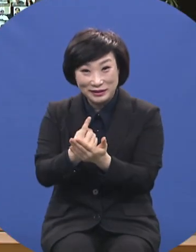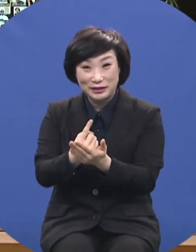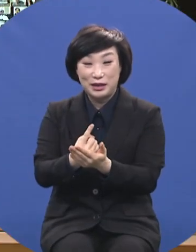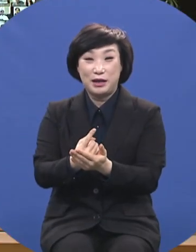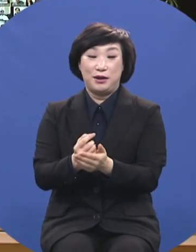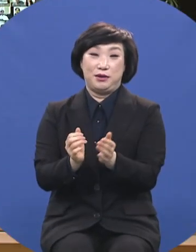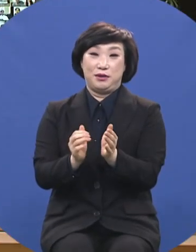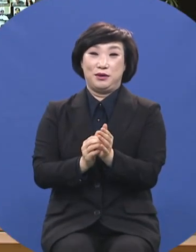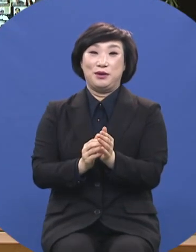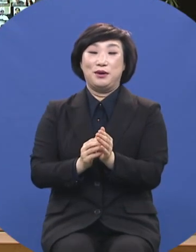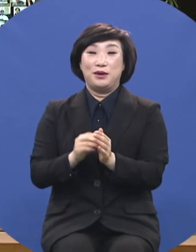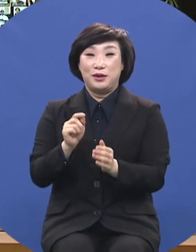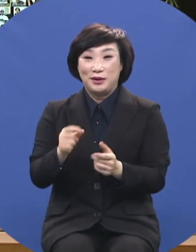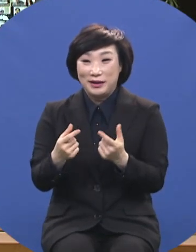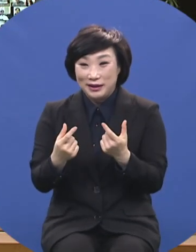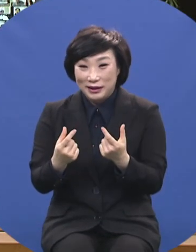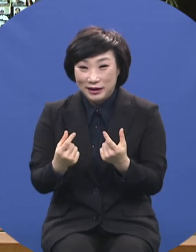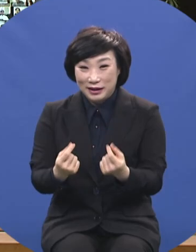이런